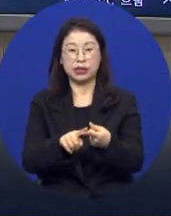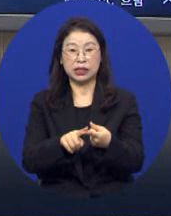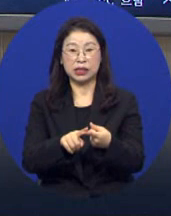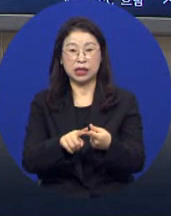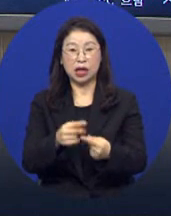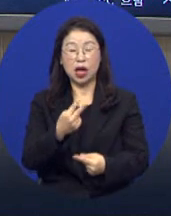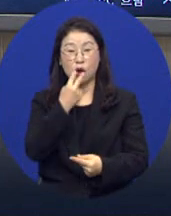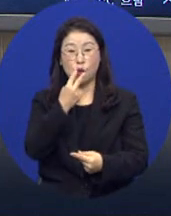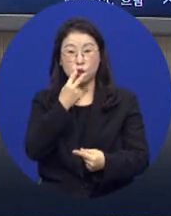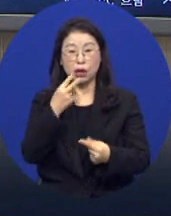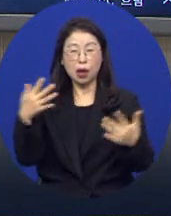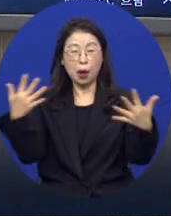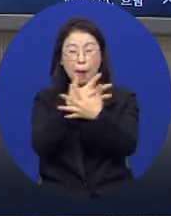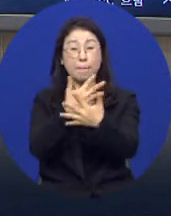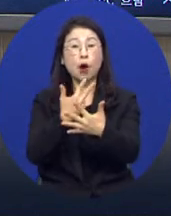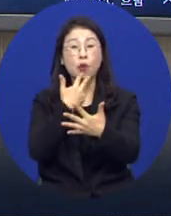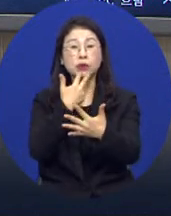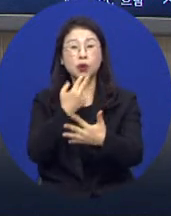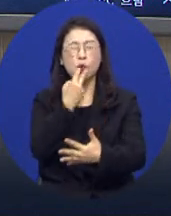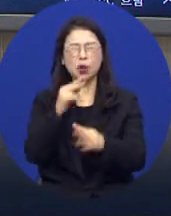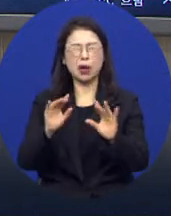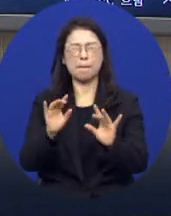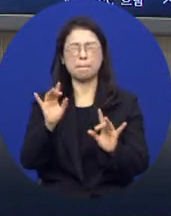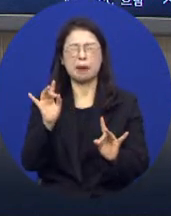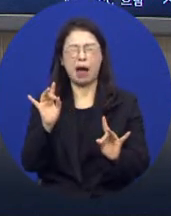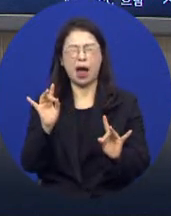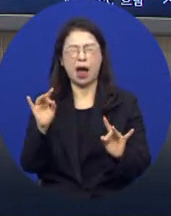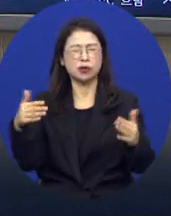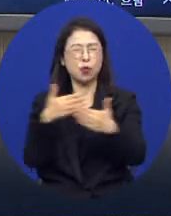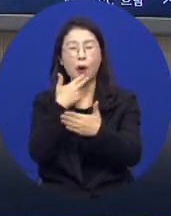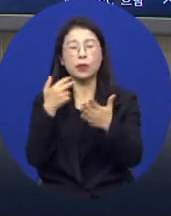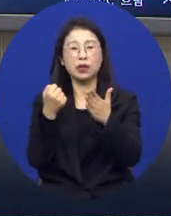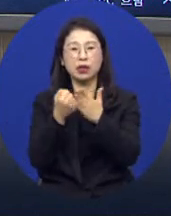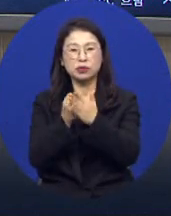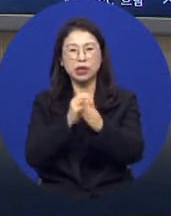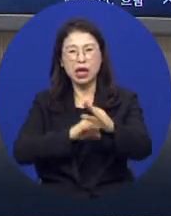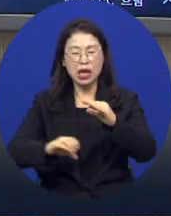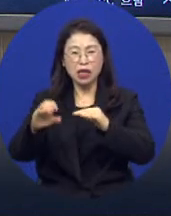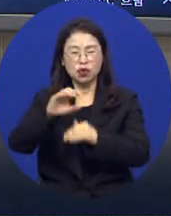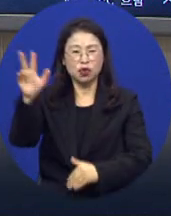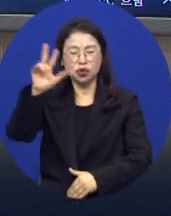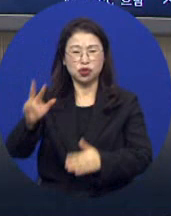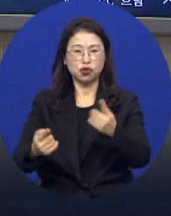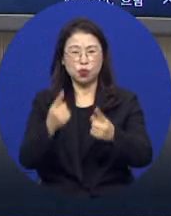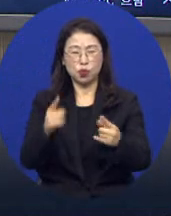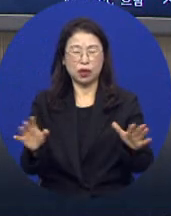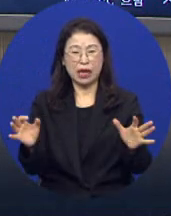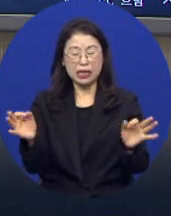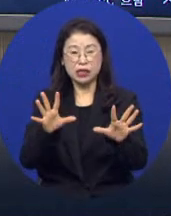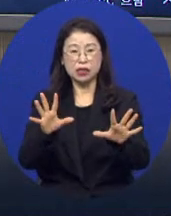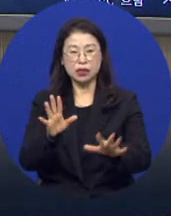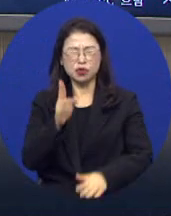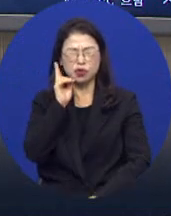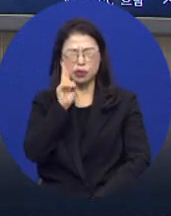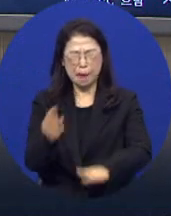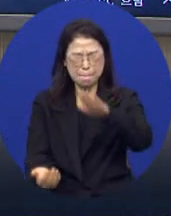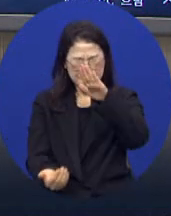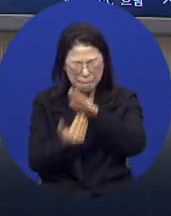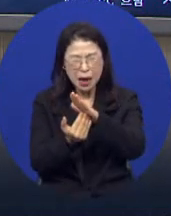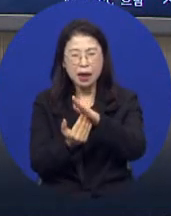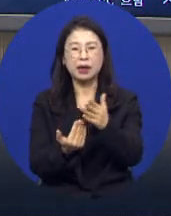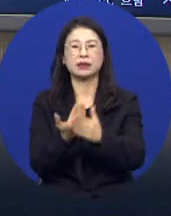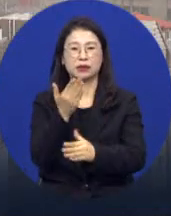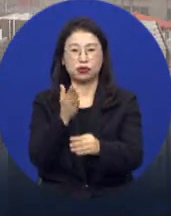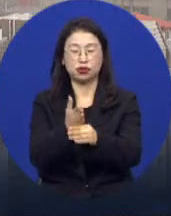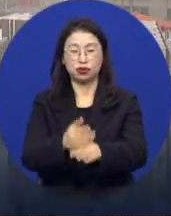대기 정책까지 같이 오면서 아무래도 다른 타 지역보다 일시적으로 더 높은 농도를 나타내는 경우가